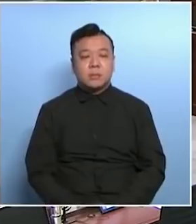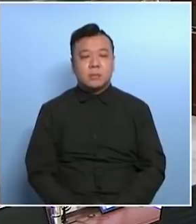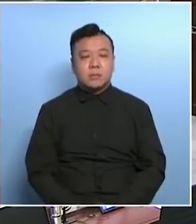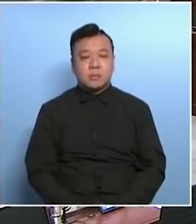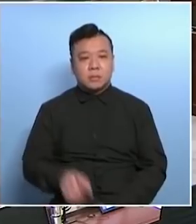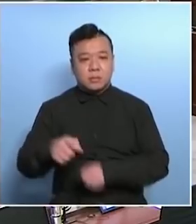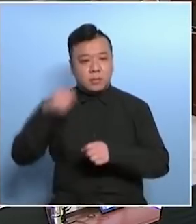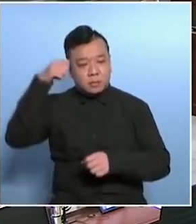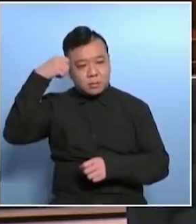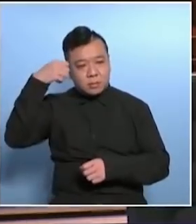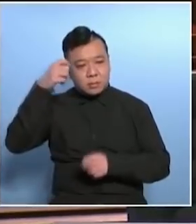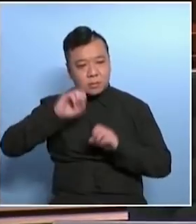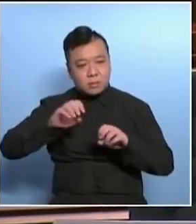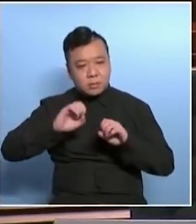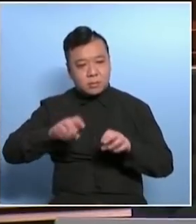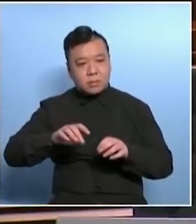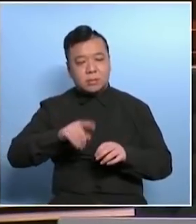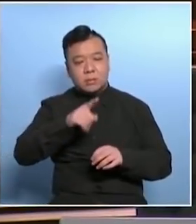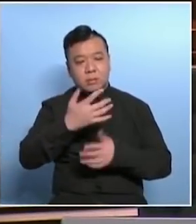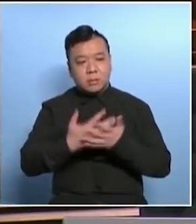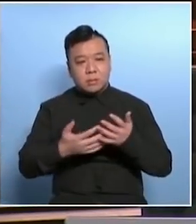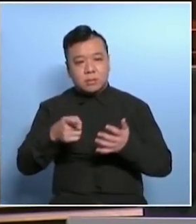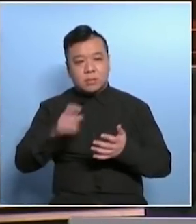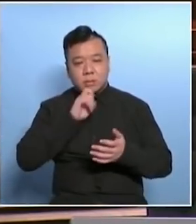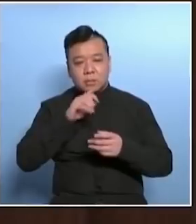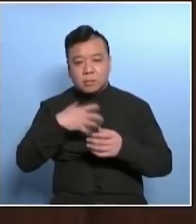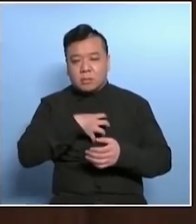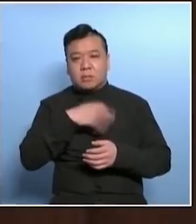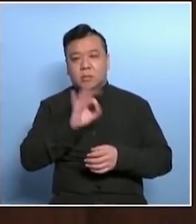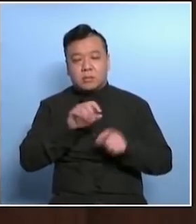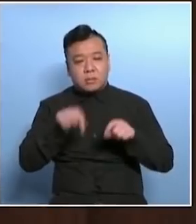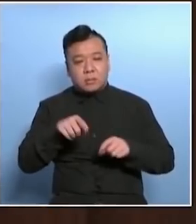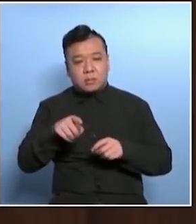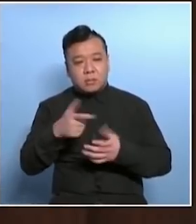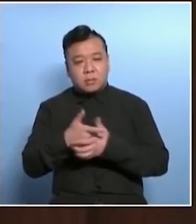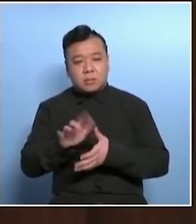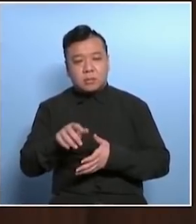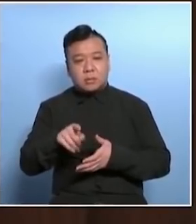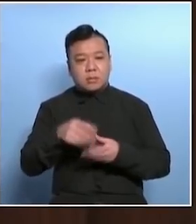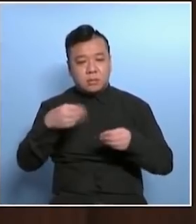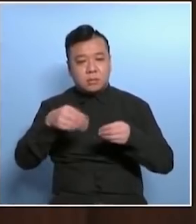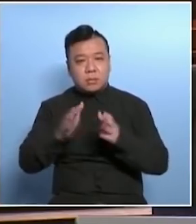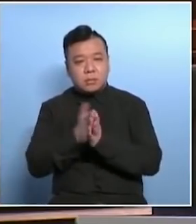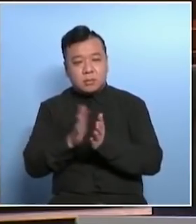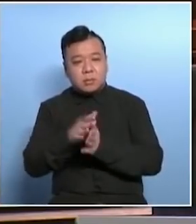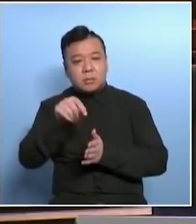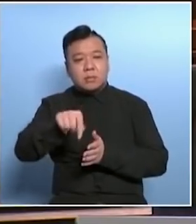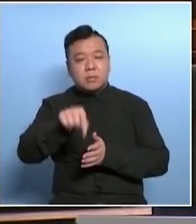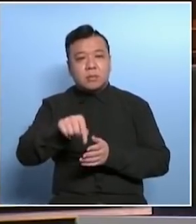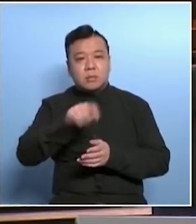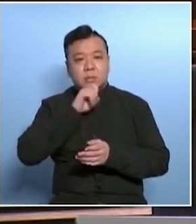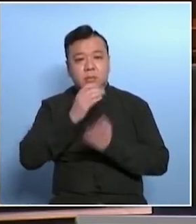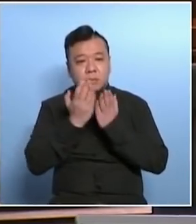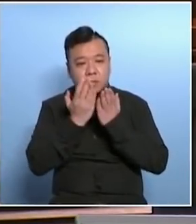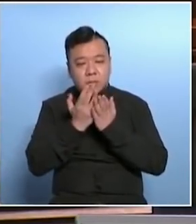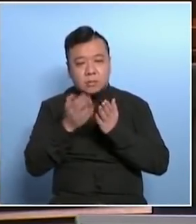社會因為媒體報導和網絡流傳，特別關注教科書和校本教材偏